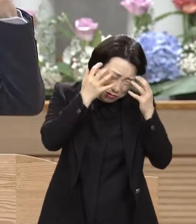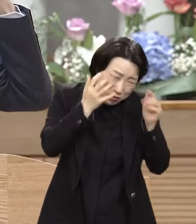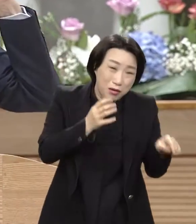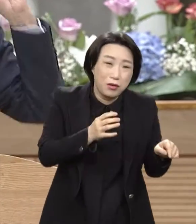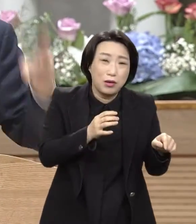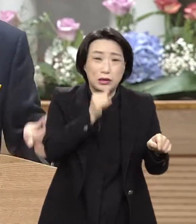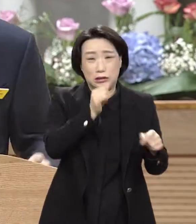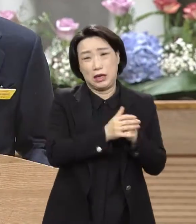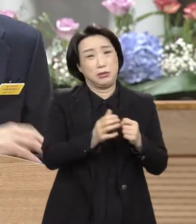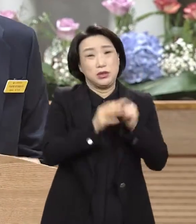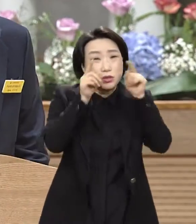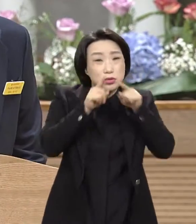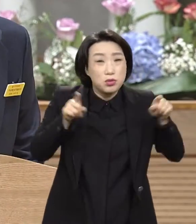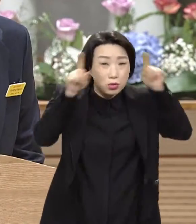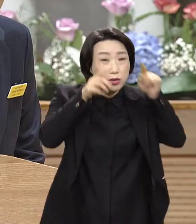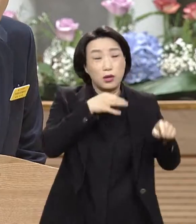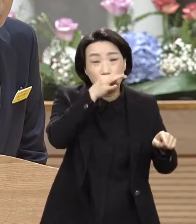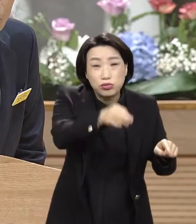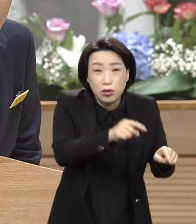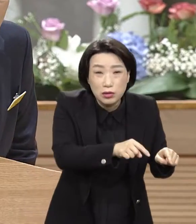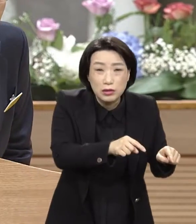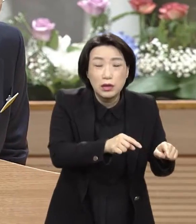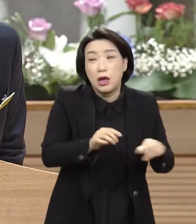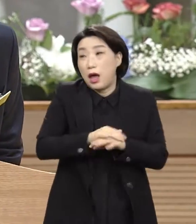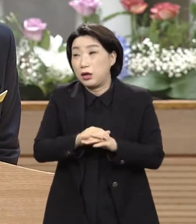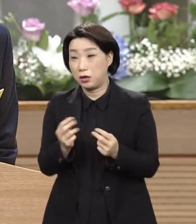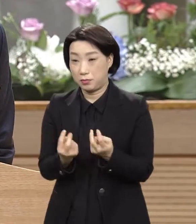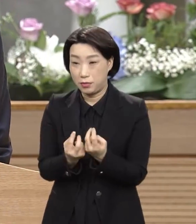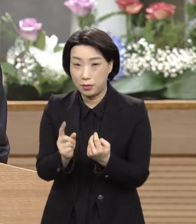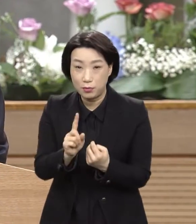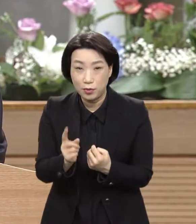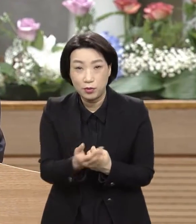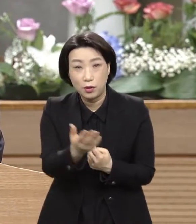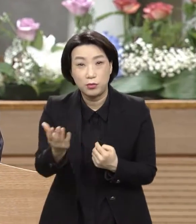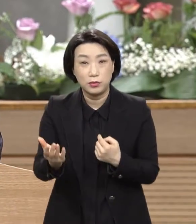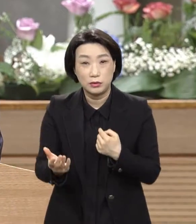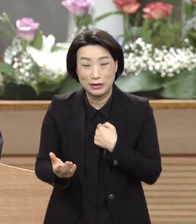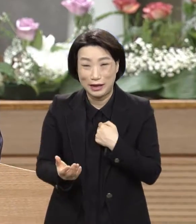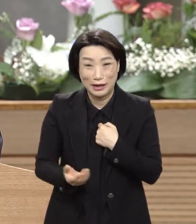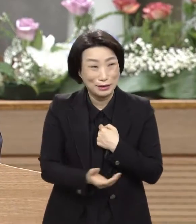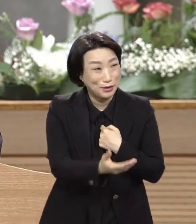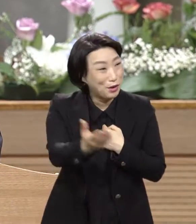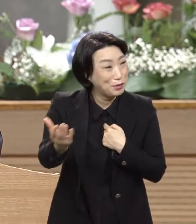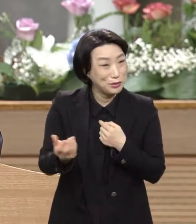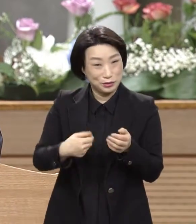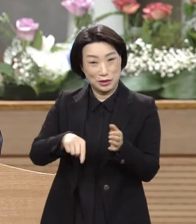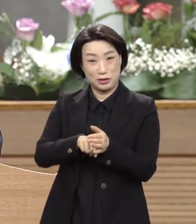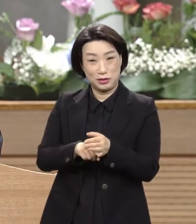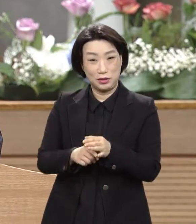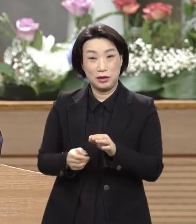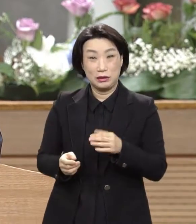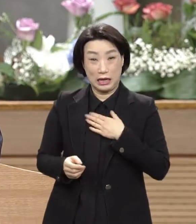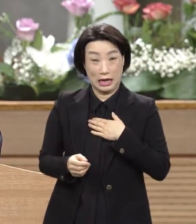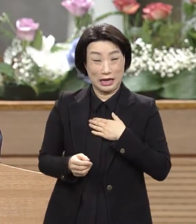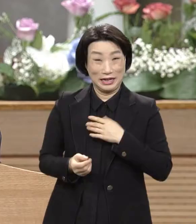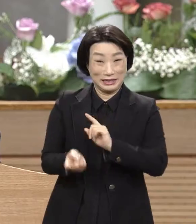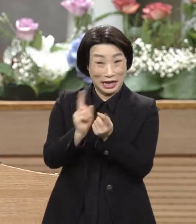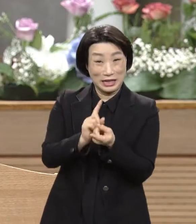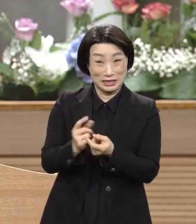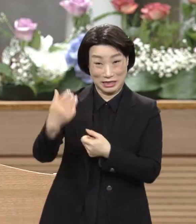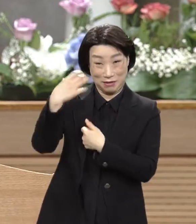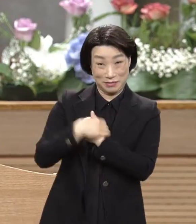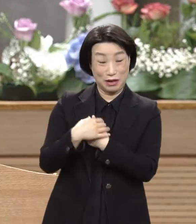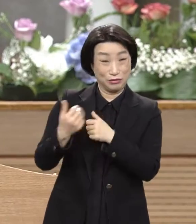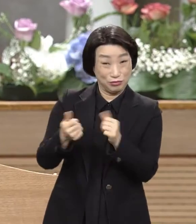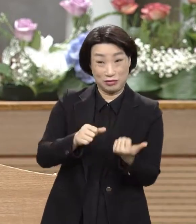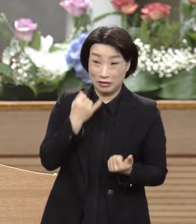그런 고통을 해결하는 방법은 내가 여러분을 위해서 죽어서 되겠어?